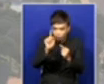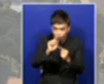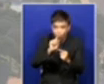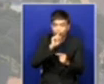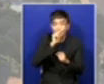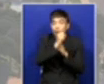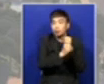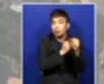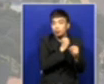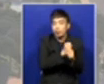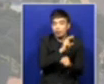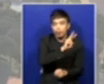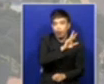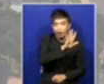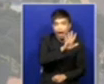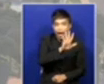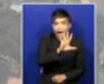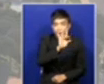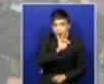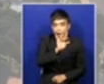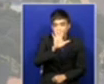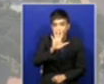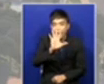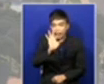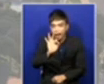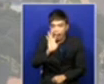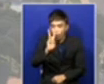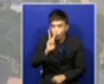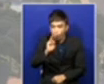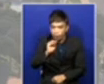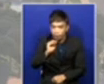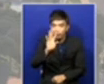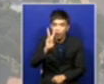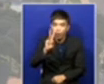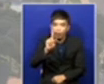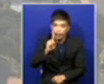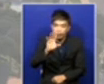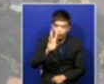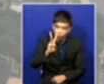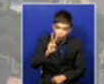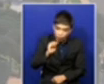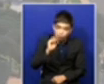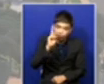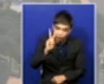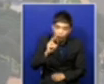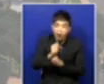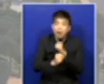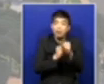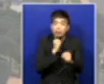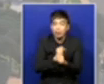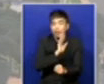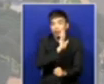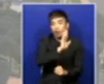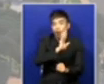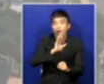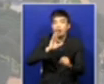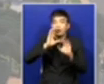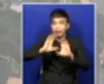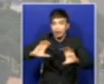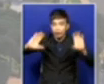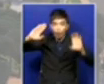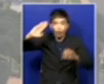58 59 60 61 62รัฐบาลของพลเอกประยุทธ์จันทร์โอช